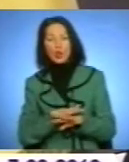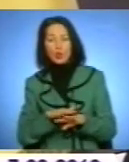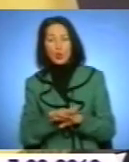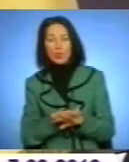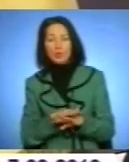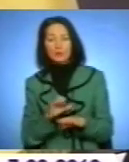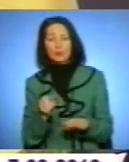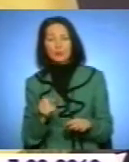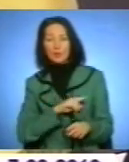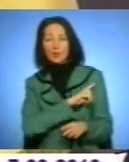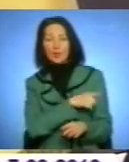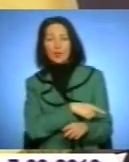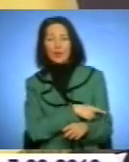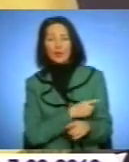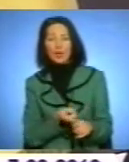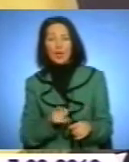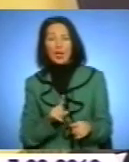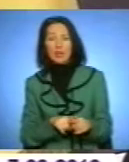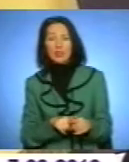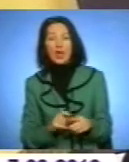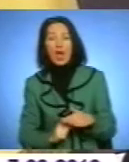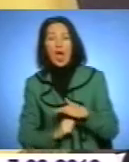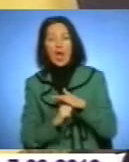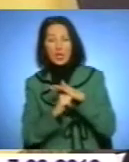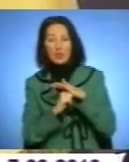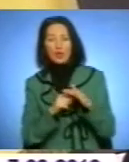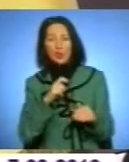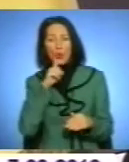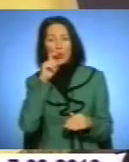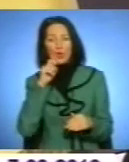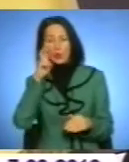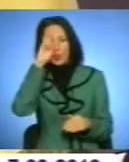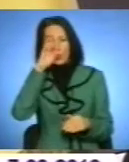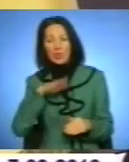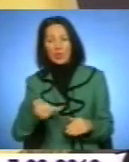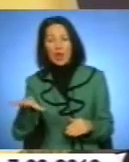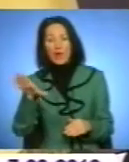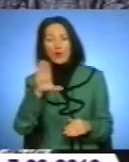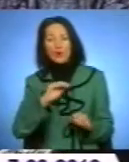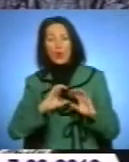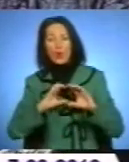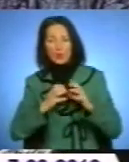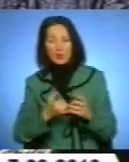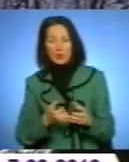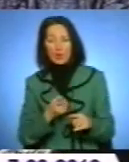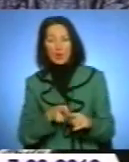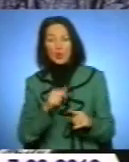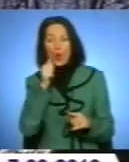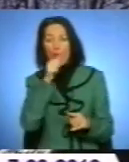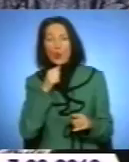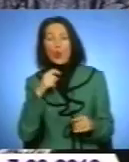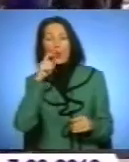й зміцнюватиметься імідж української держави у всьому світі. Цього року Україна